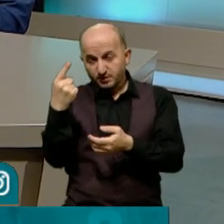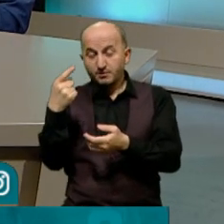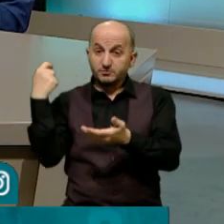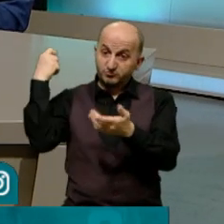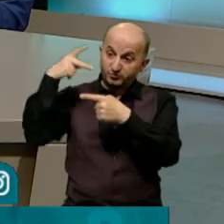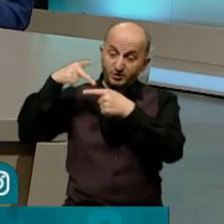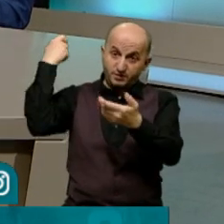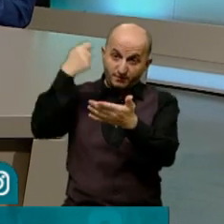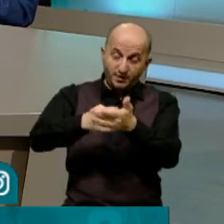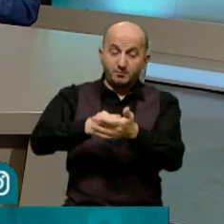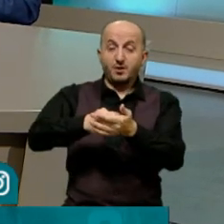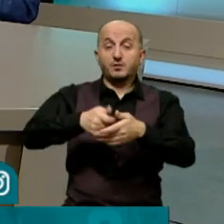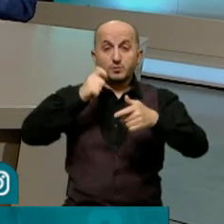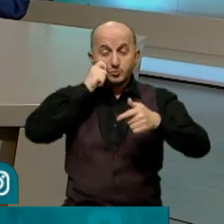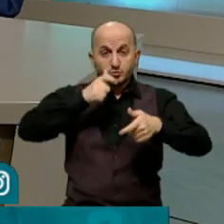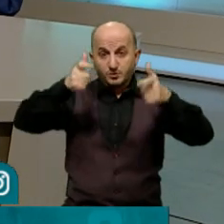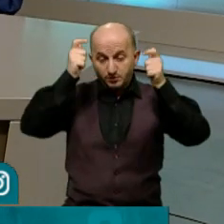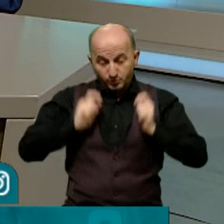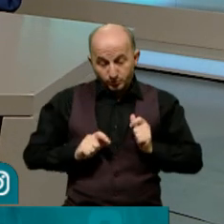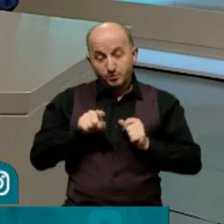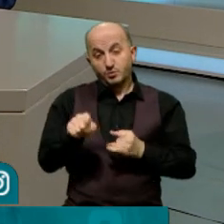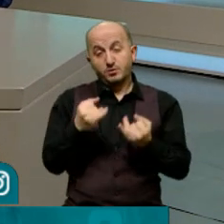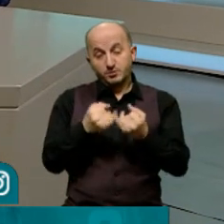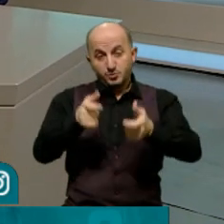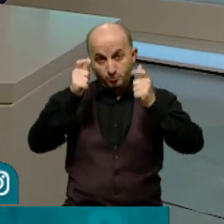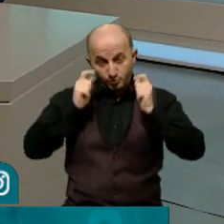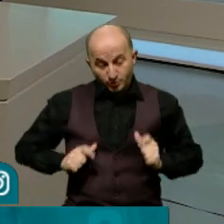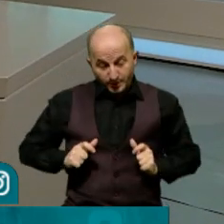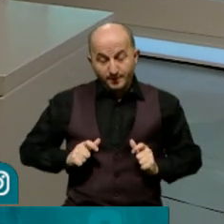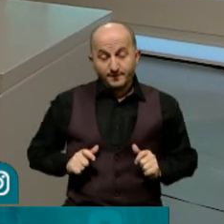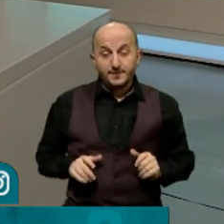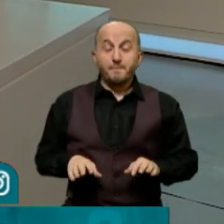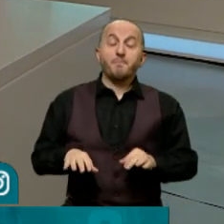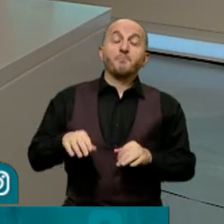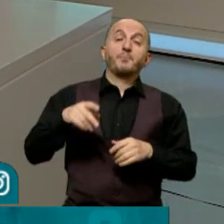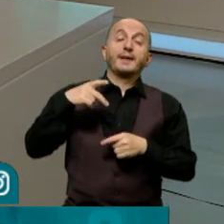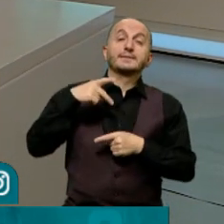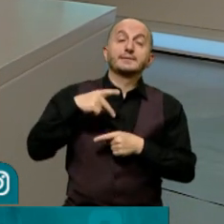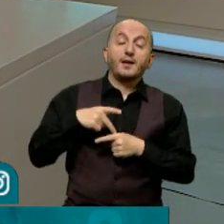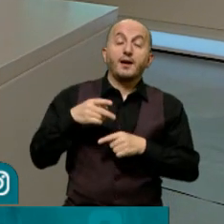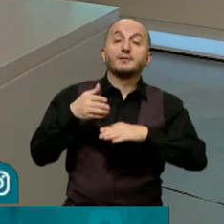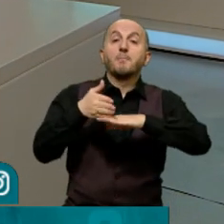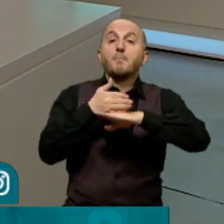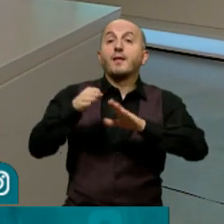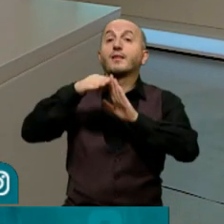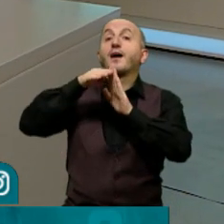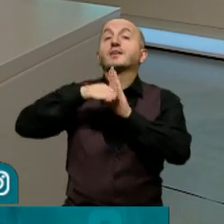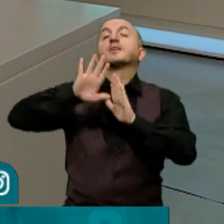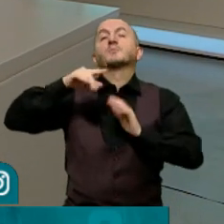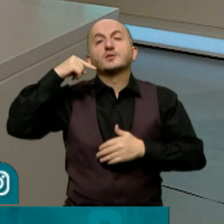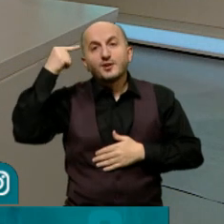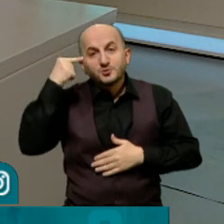vermekle Müslümanlar mükellef, bu kardeşimiz de mükellef. Zekat malı biz azaltmayacağını